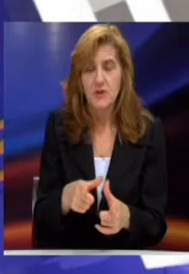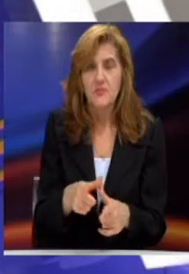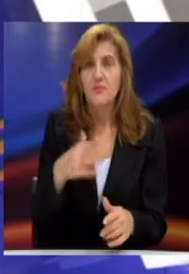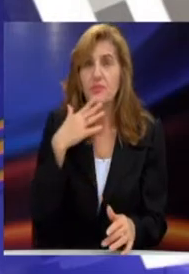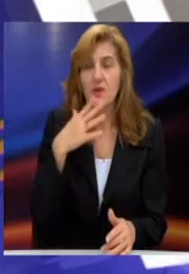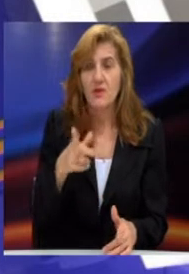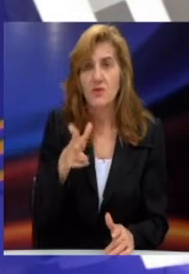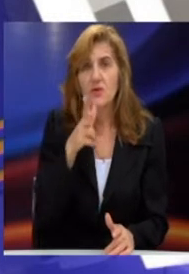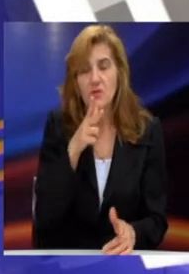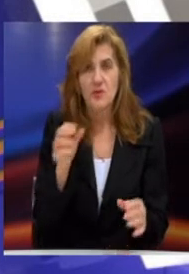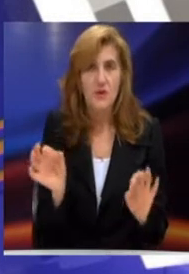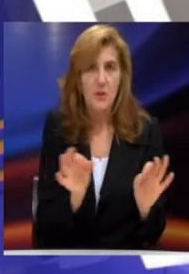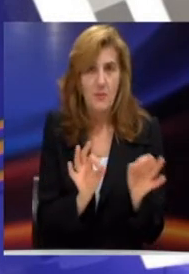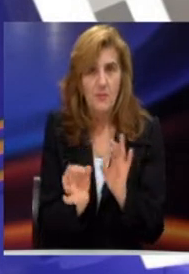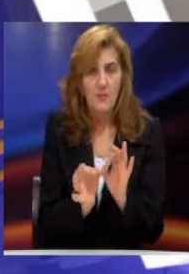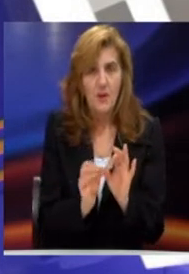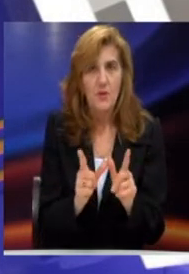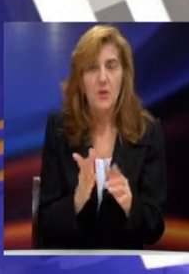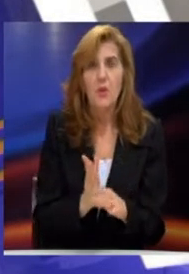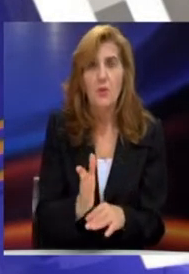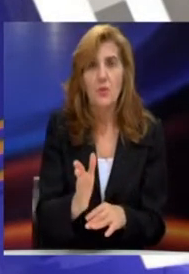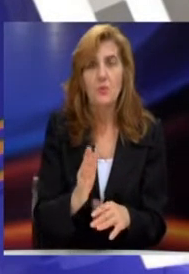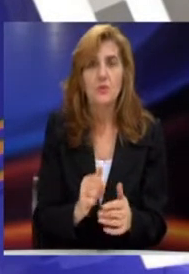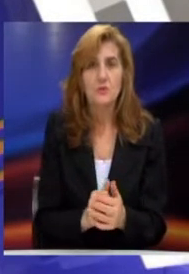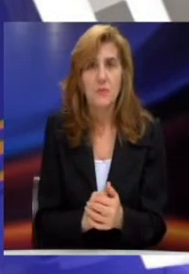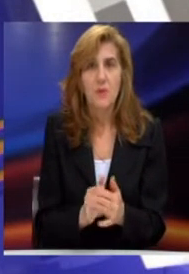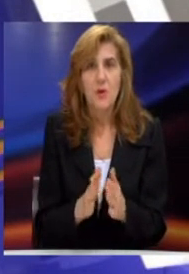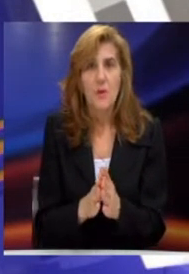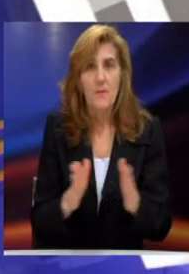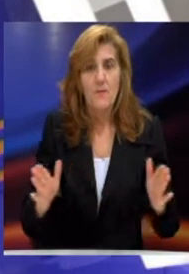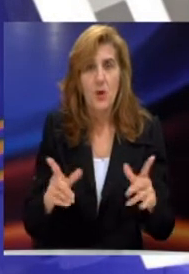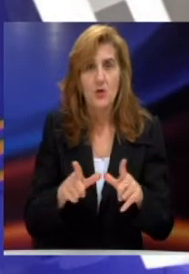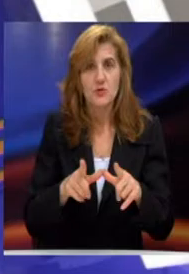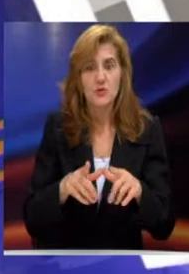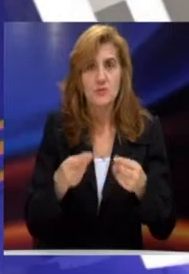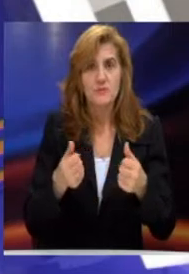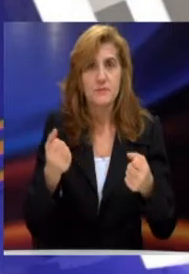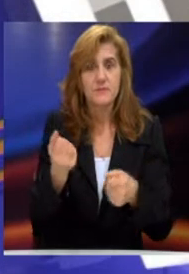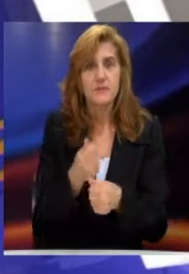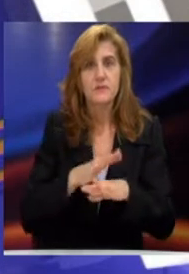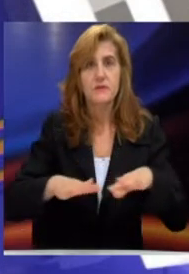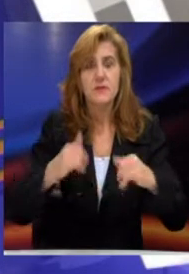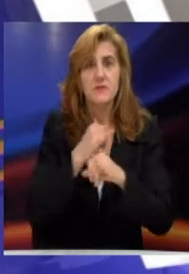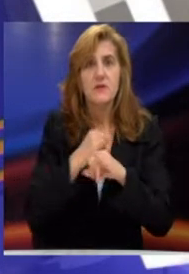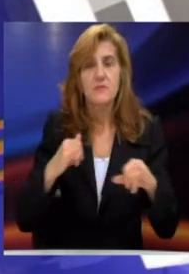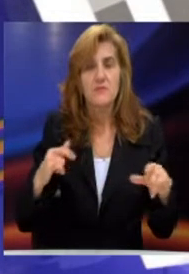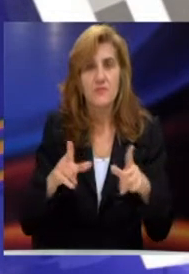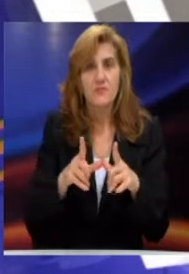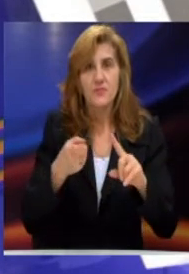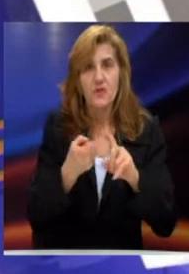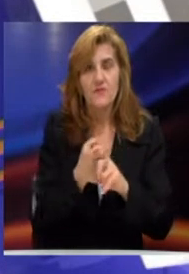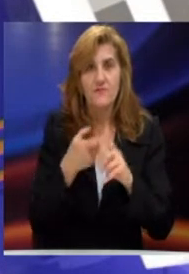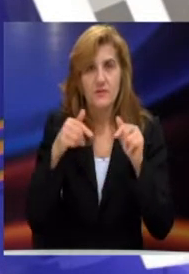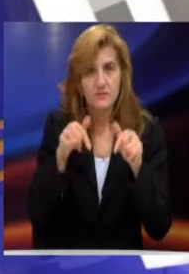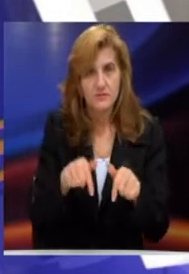su iskazali volju i spremnost da u budućem periodu proširuju ovaj kompleks, da generišu dalje investicije u okviru